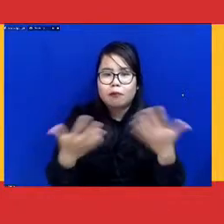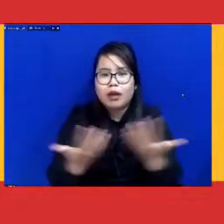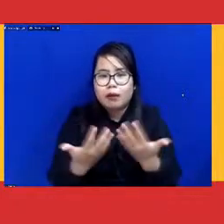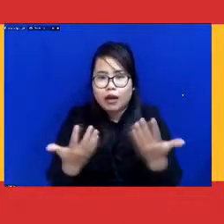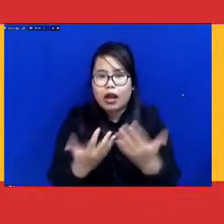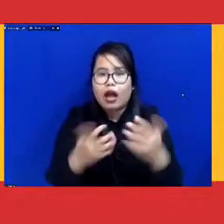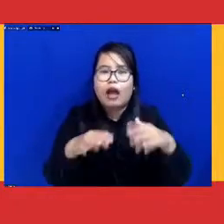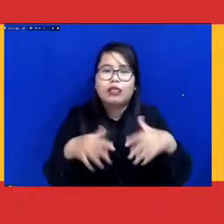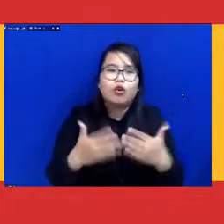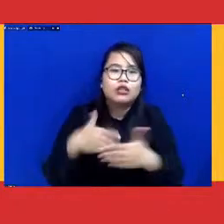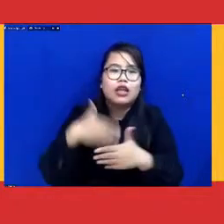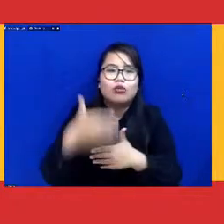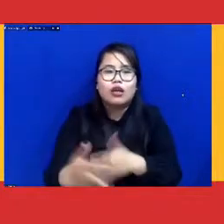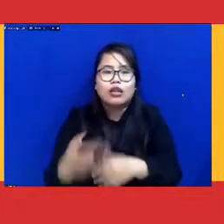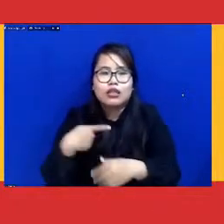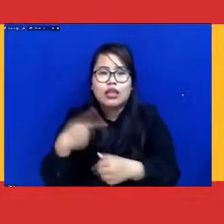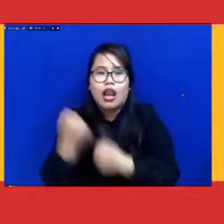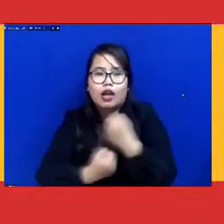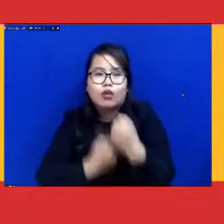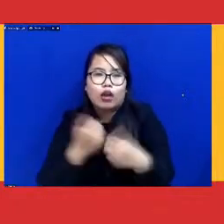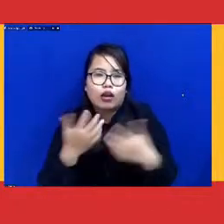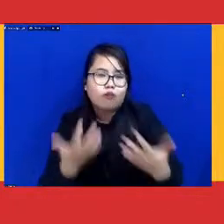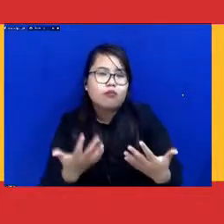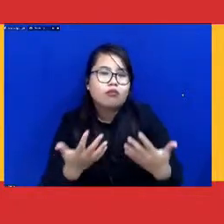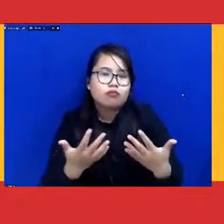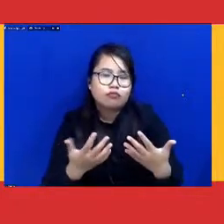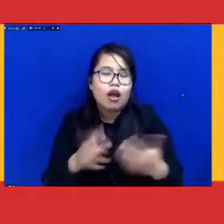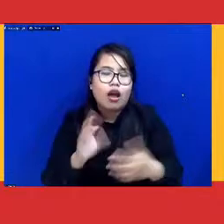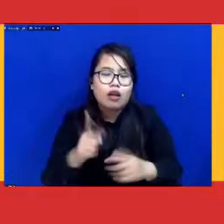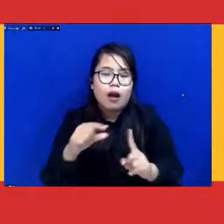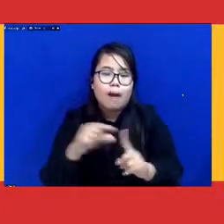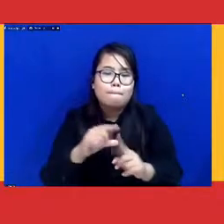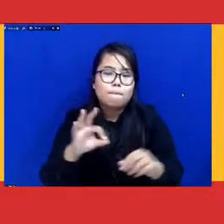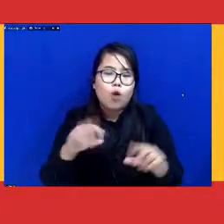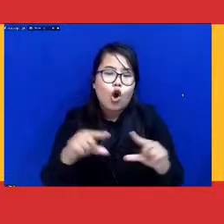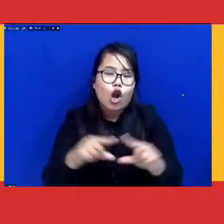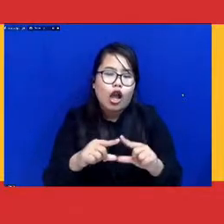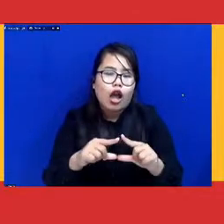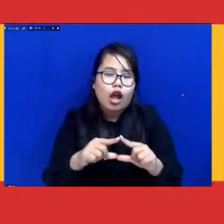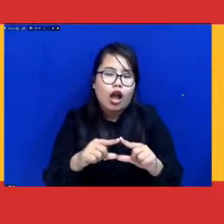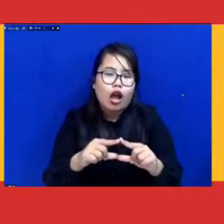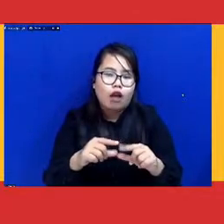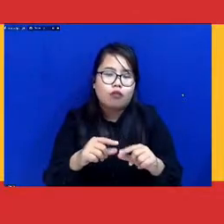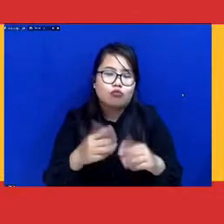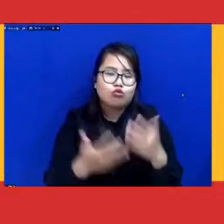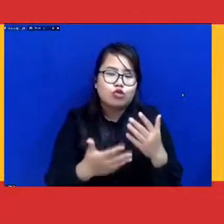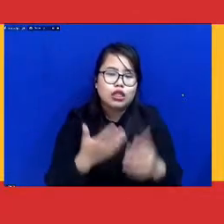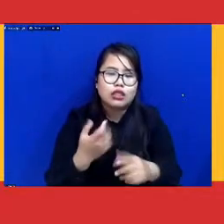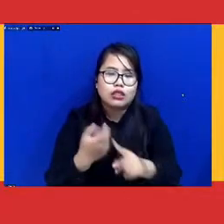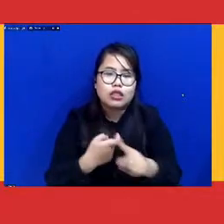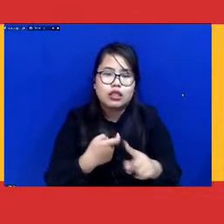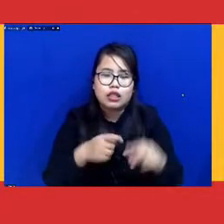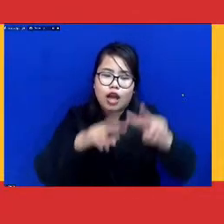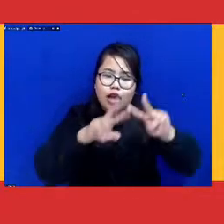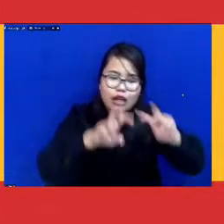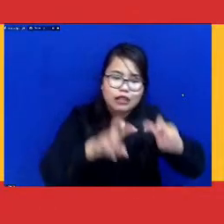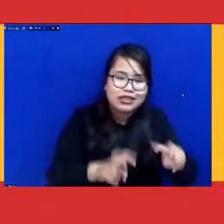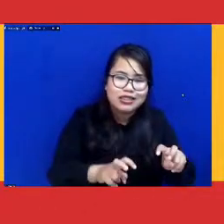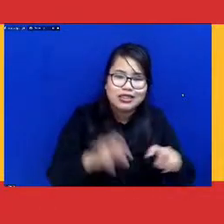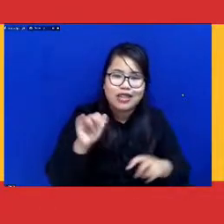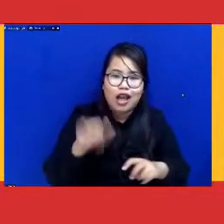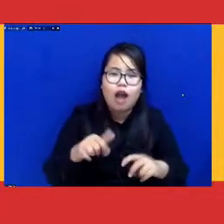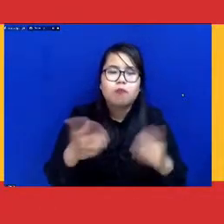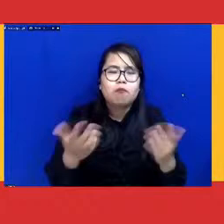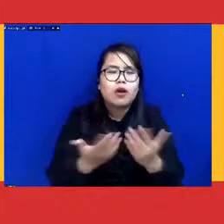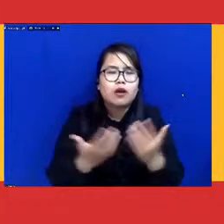kemudian kita harus lakukan pola Heller Moon and Effect analysis juga,